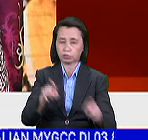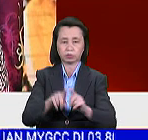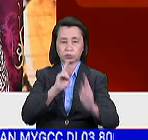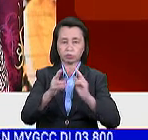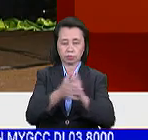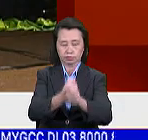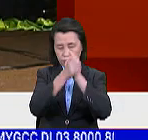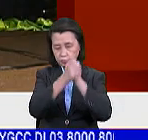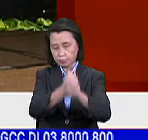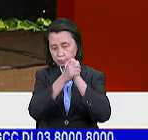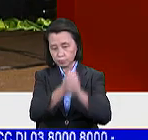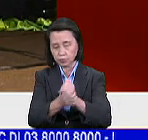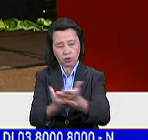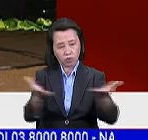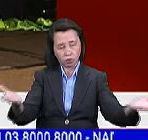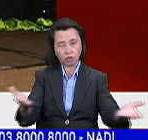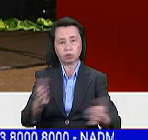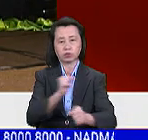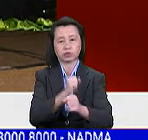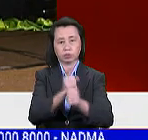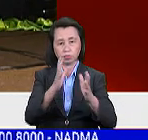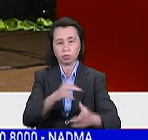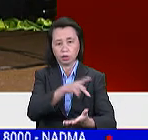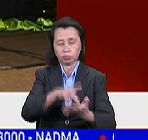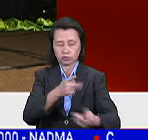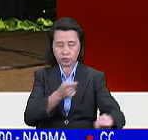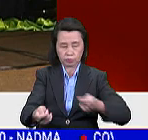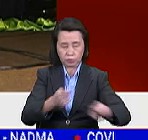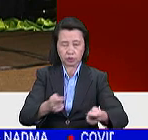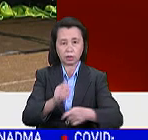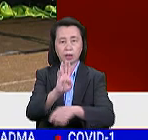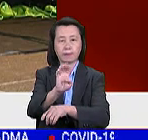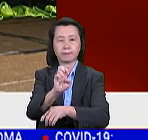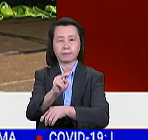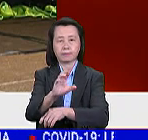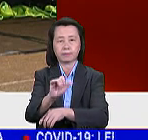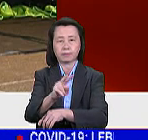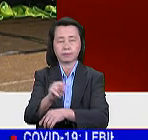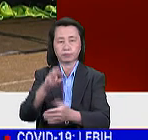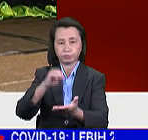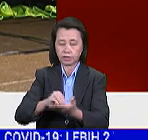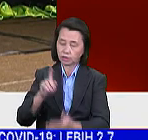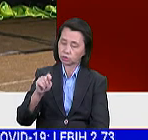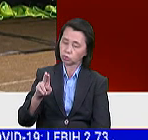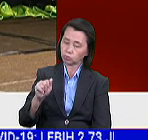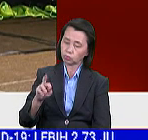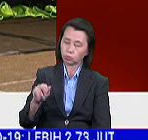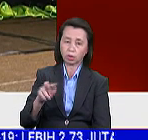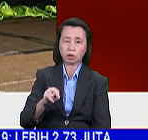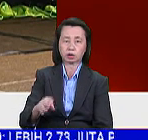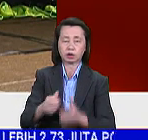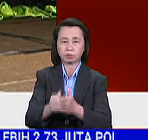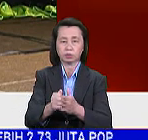sahabat dampaknya kepada seluruh warga kerja pusat kawalan operasi bencana Pique hobby daerah tuaran dibawah kepimpinan